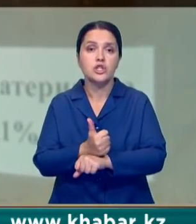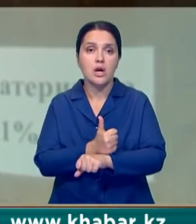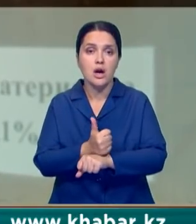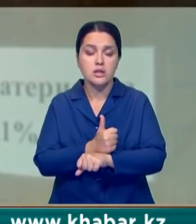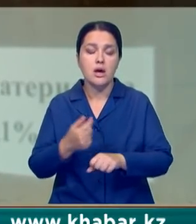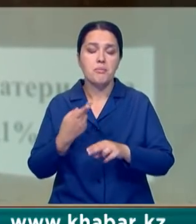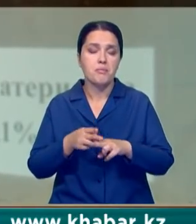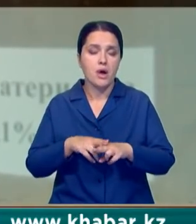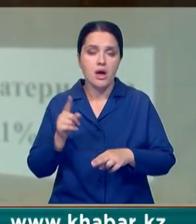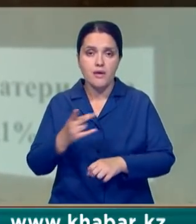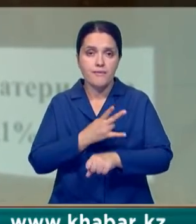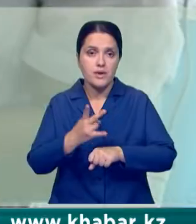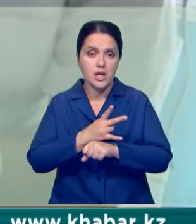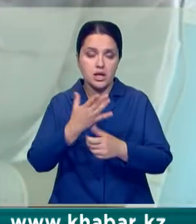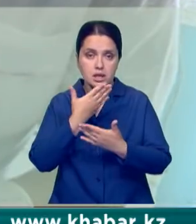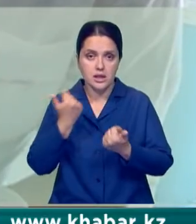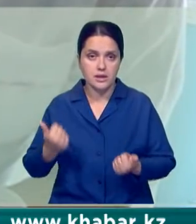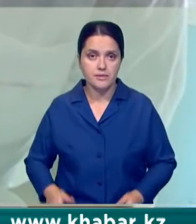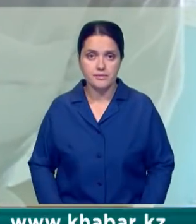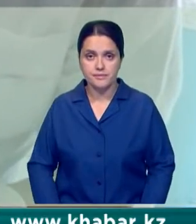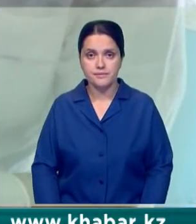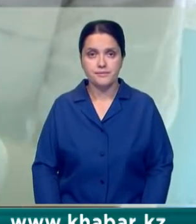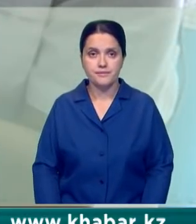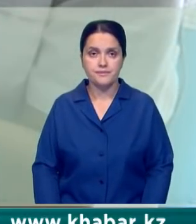0,6 мг разживин час